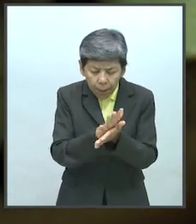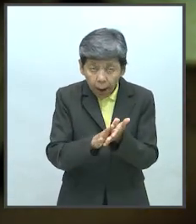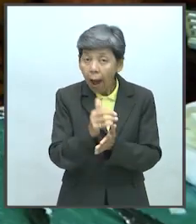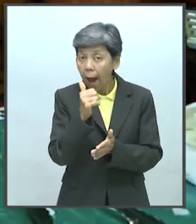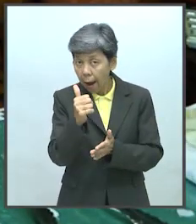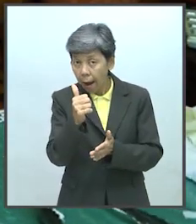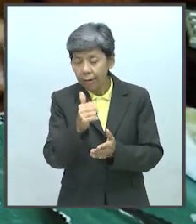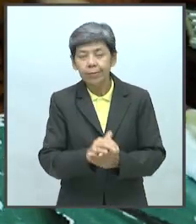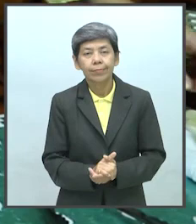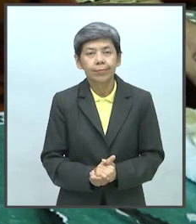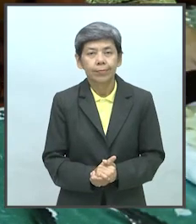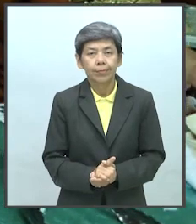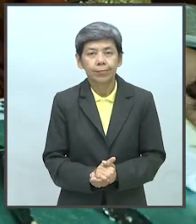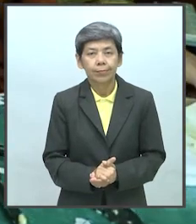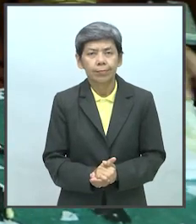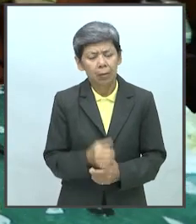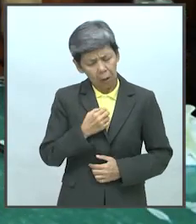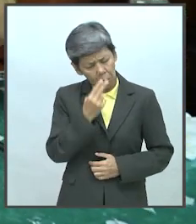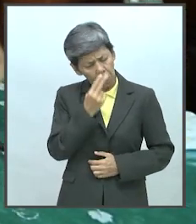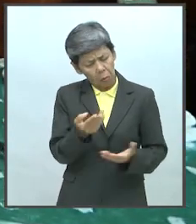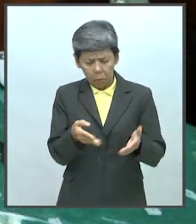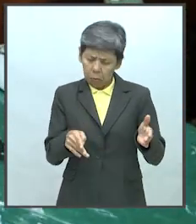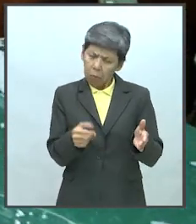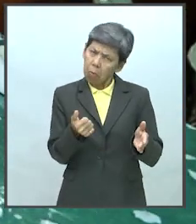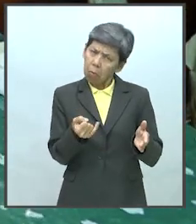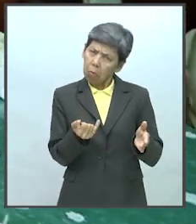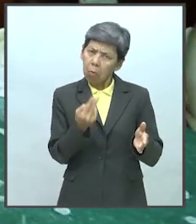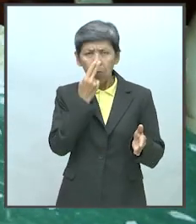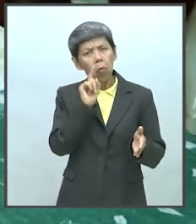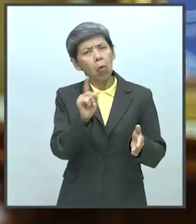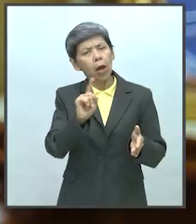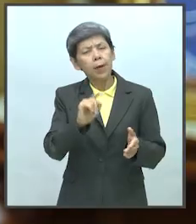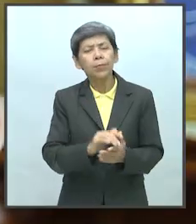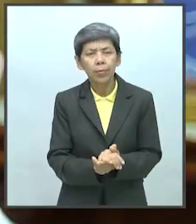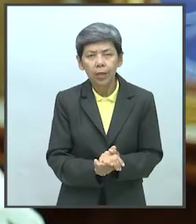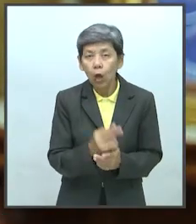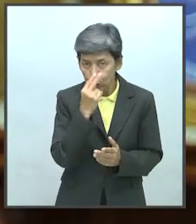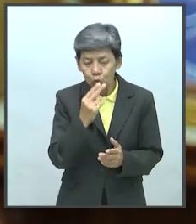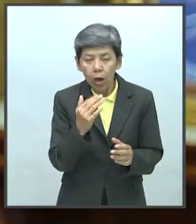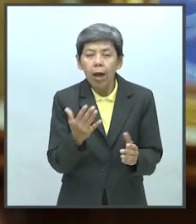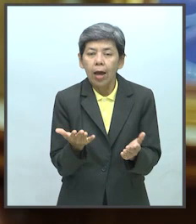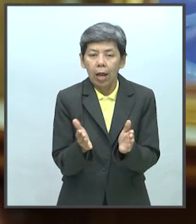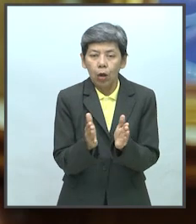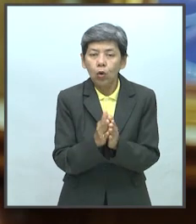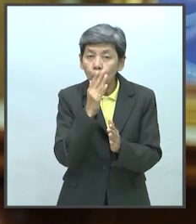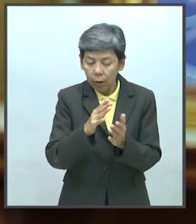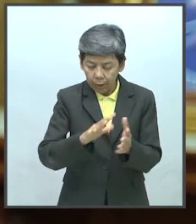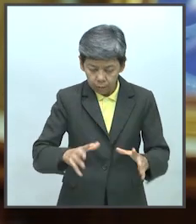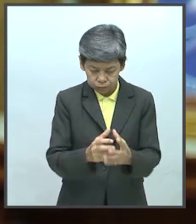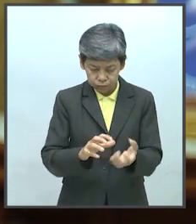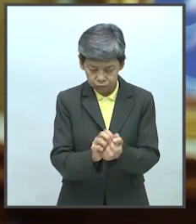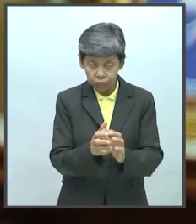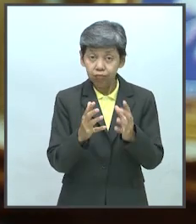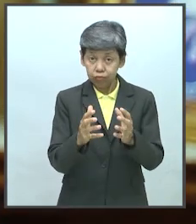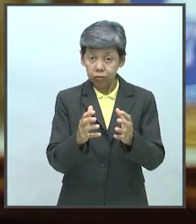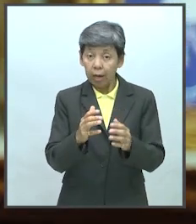ะครับ อันนี้เราจะรู้ได้ไงคะว่ามันใช้ได้แล้ว ครับก็เดี๋ยวก็จะรวมลองนวดขึ้นมาเป็นก้อนลักษณะก็คือว่